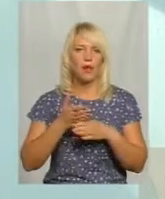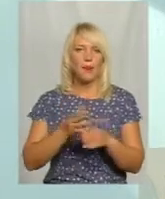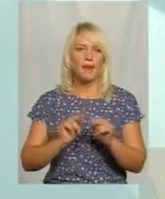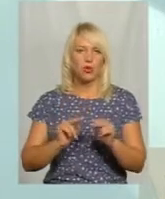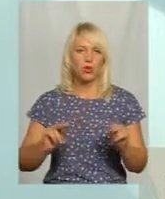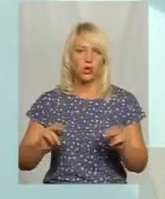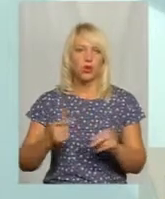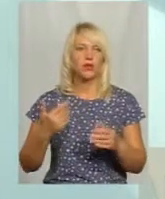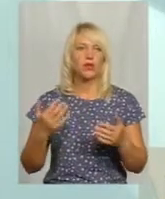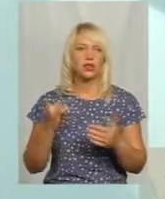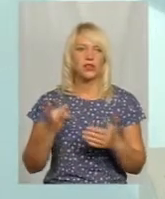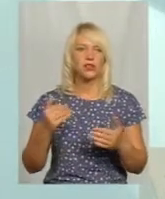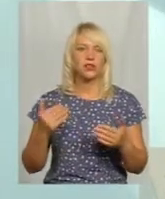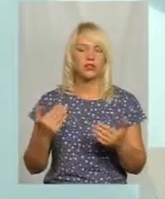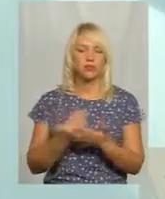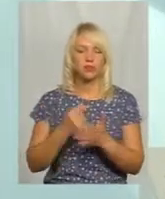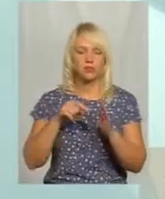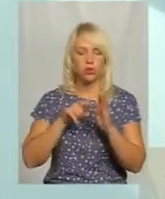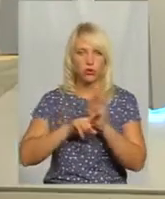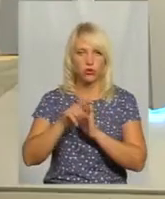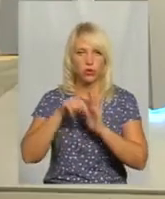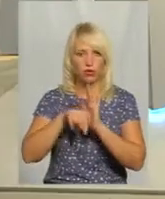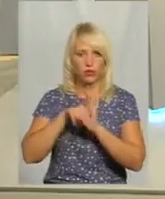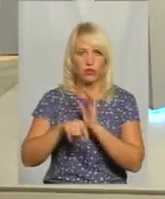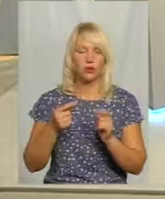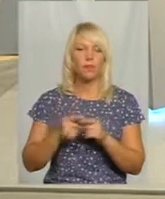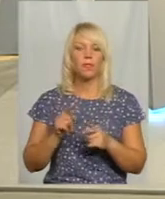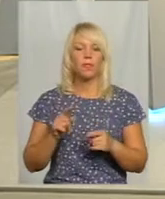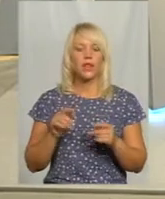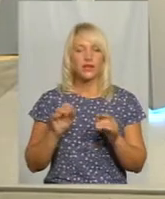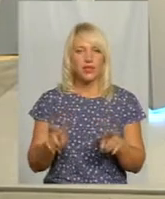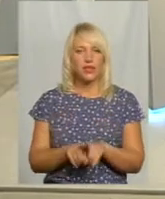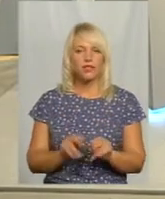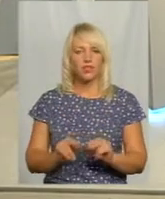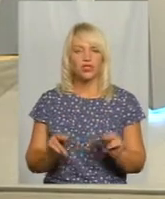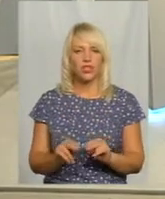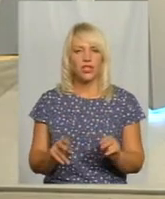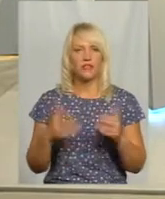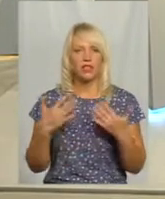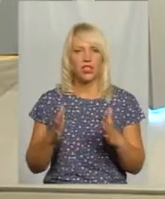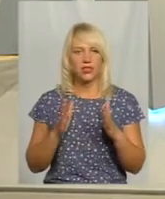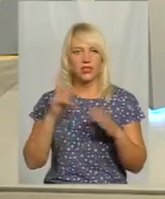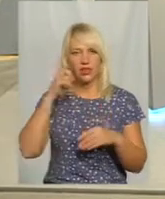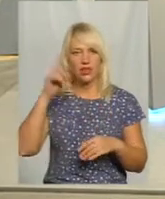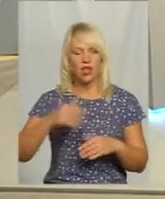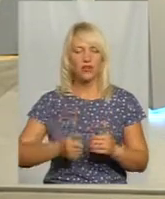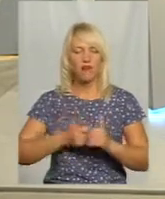новим змістом у початковій школі. І, звичайно, що такі вчителі, вони вже знають